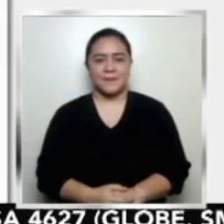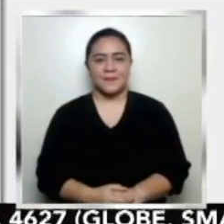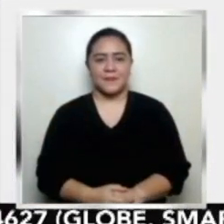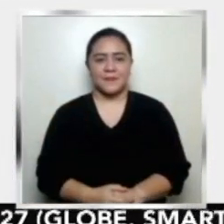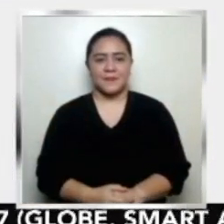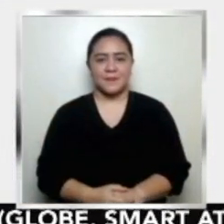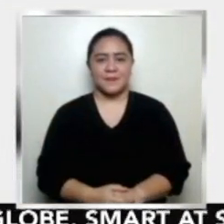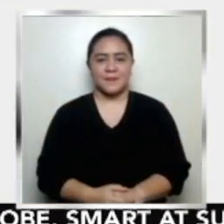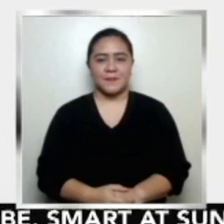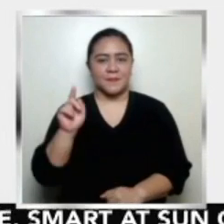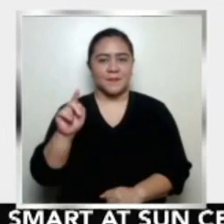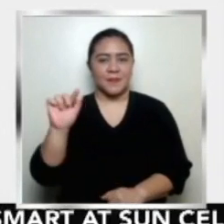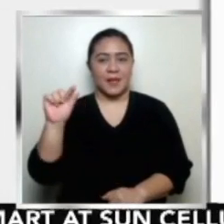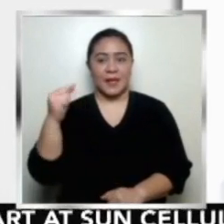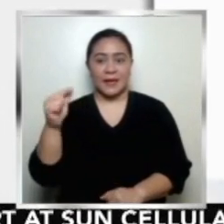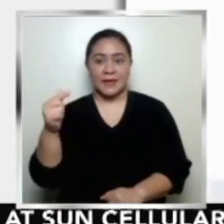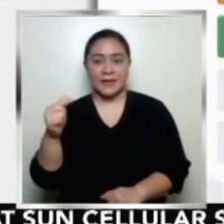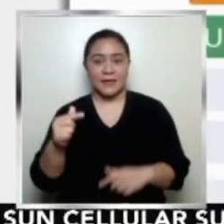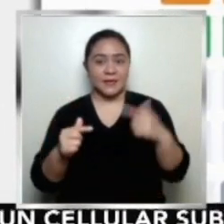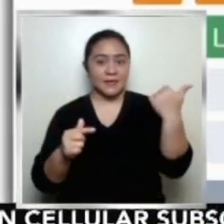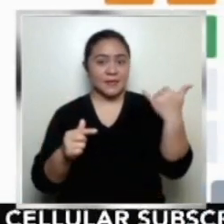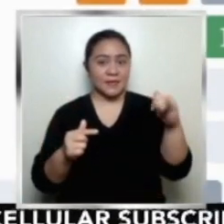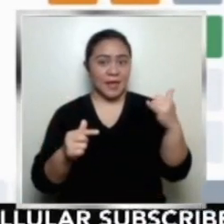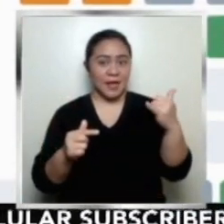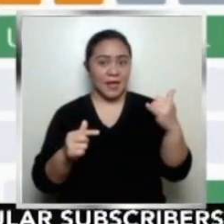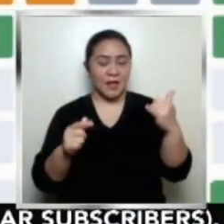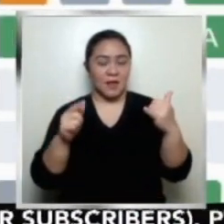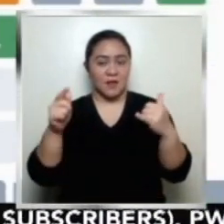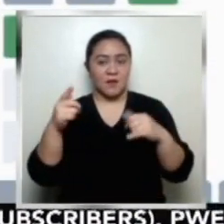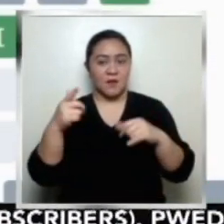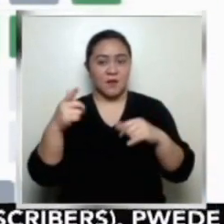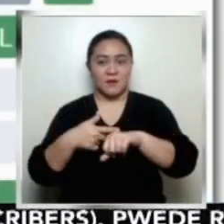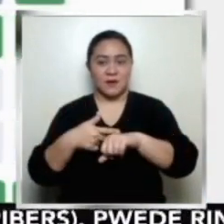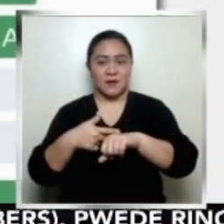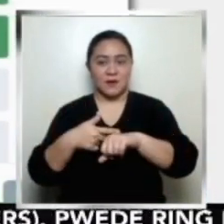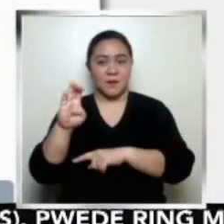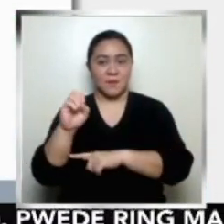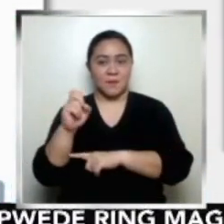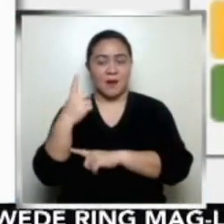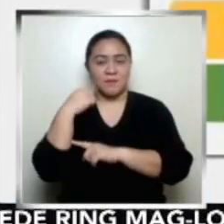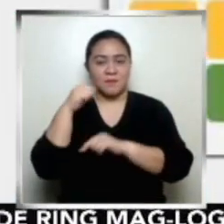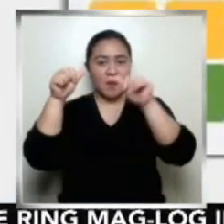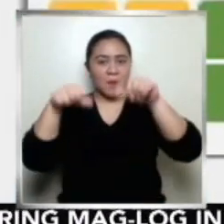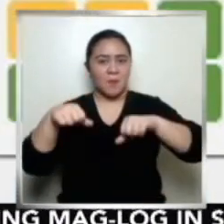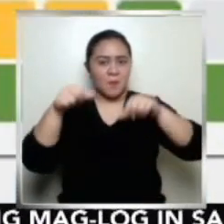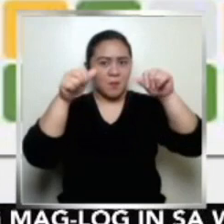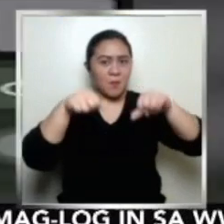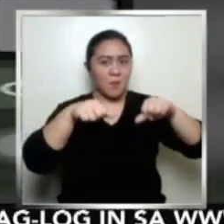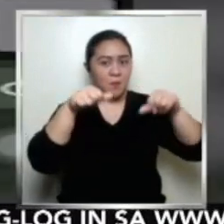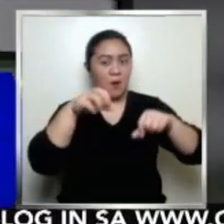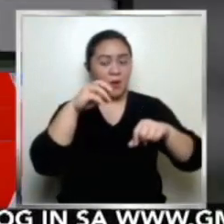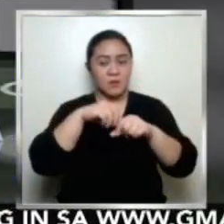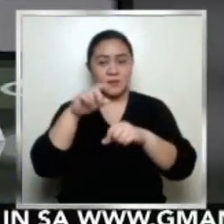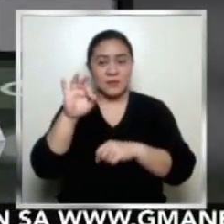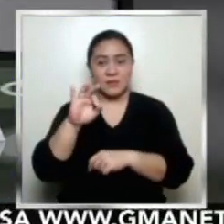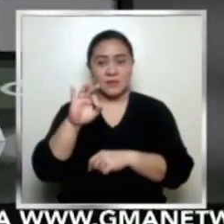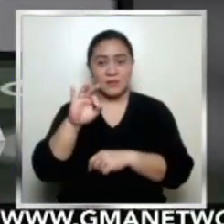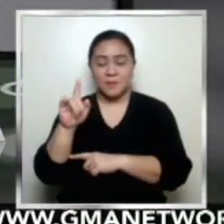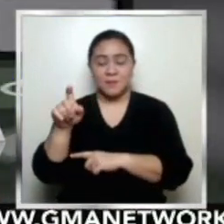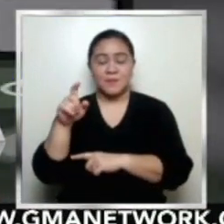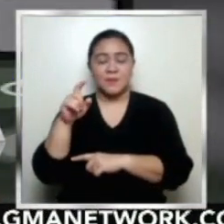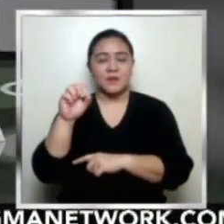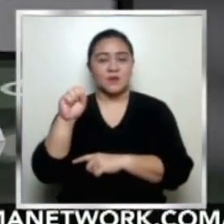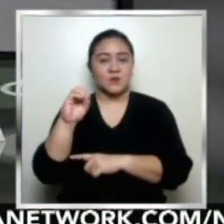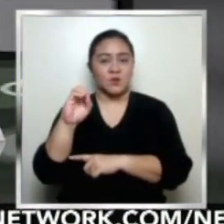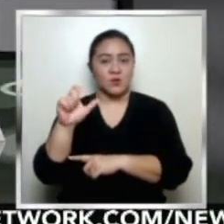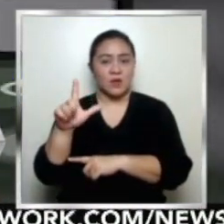Green, yellow at gray boxes ba ang laman ng posts ng friends niyo sa social media? Huwag nang magtaka! Ito kasi ang bagong